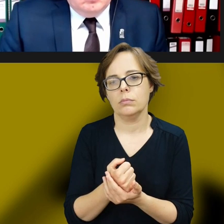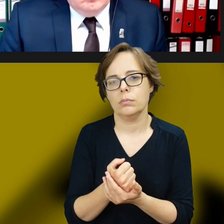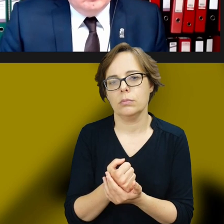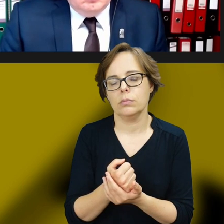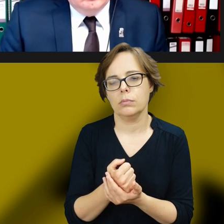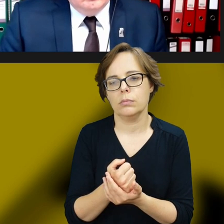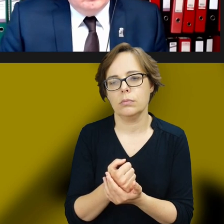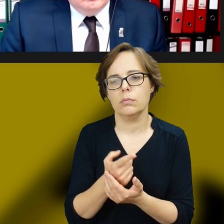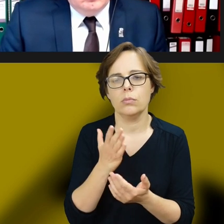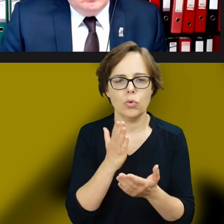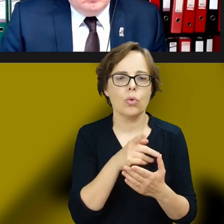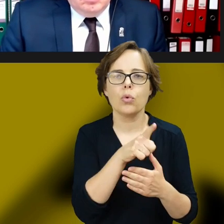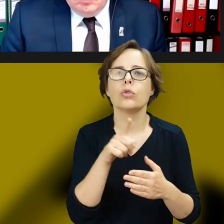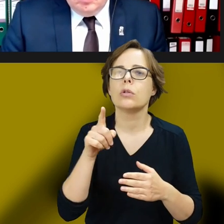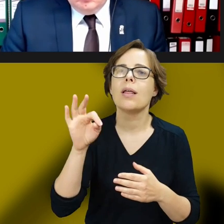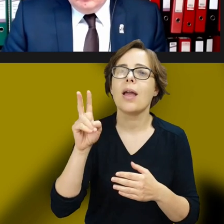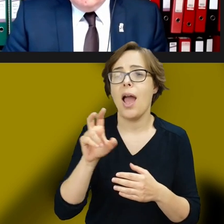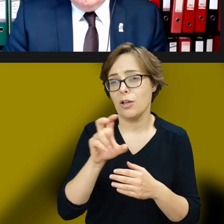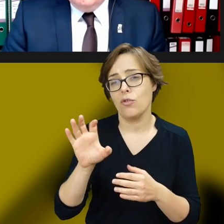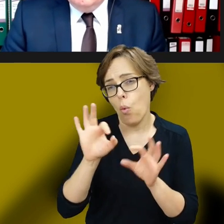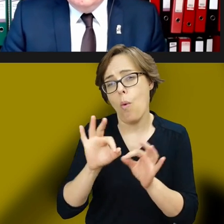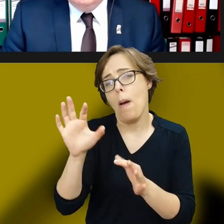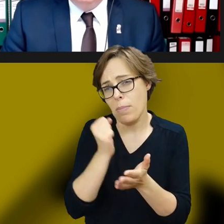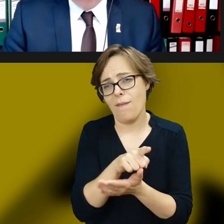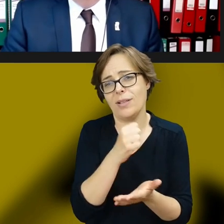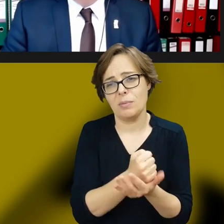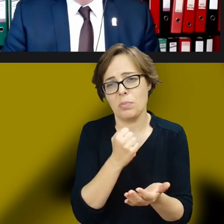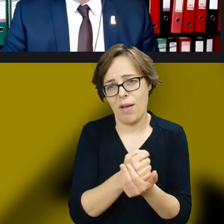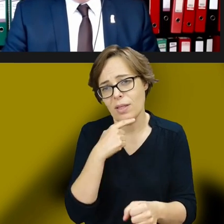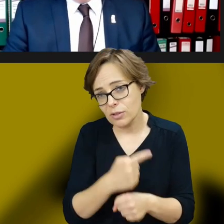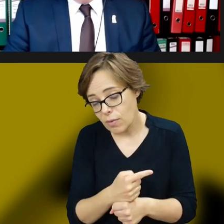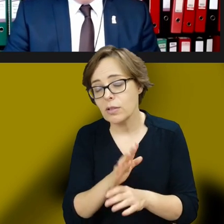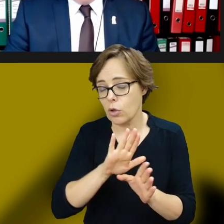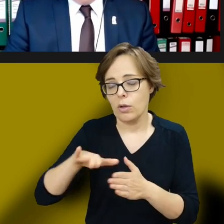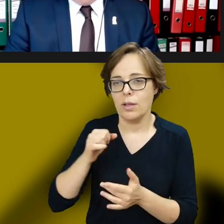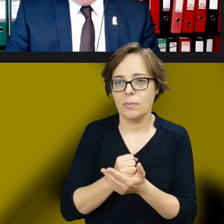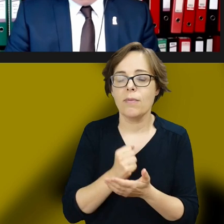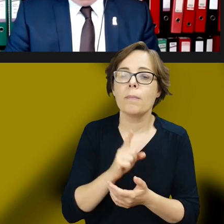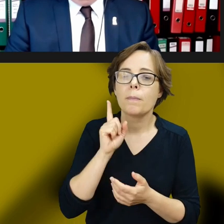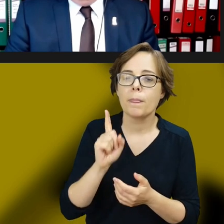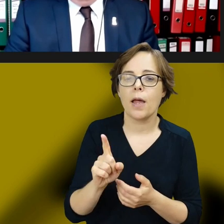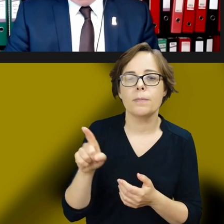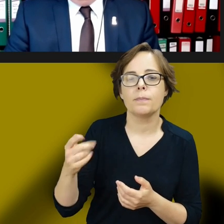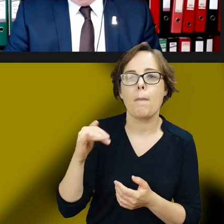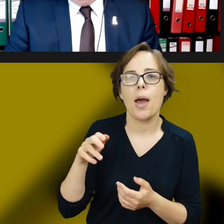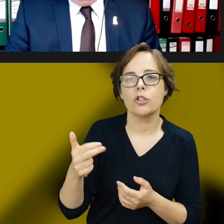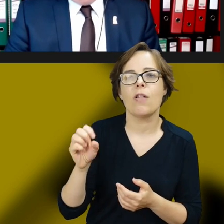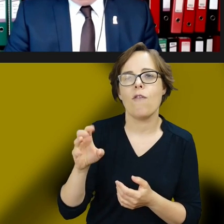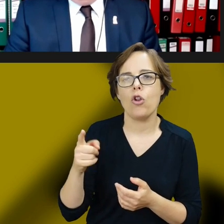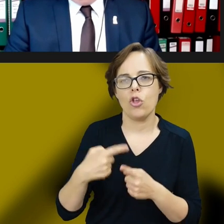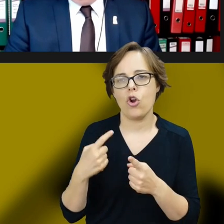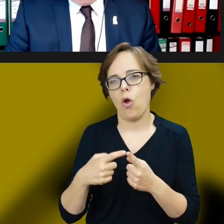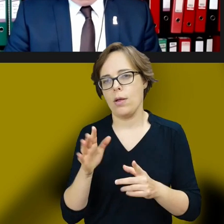legitymację Trybunału do rozpoznawania tego typu spraw, ale przyłączając się trochę do tego sceptycyzmu Marcina Wolnego, że tu musimy patrzeć